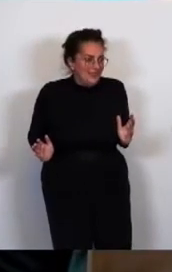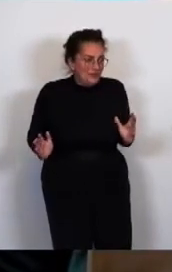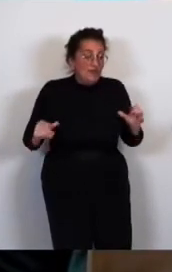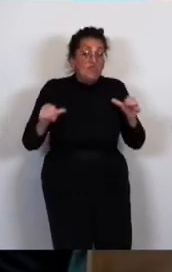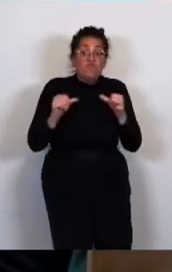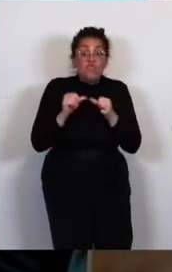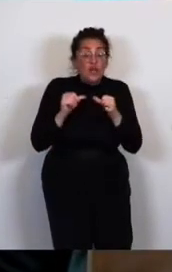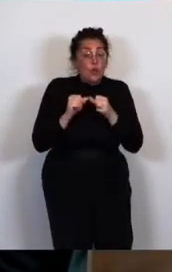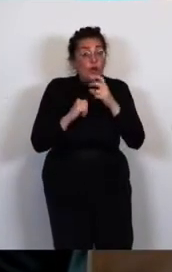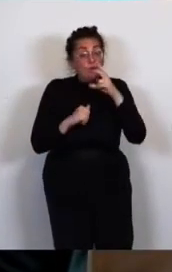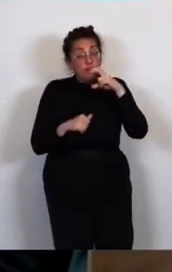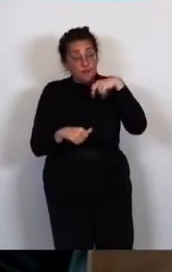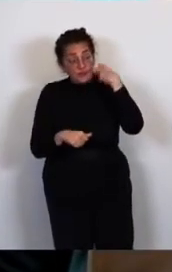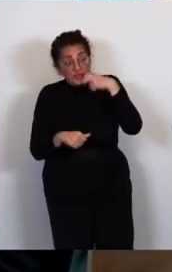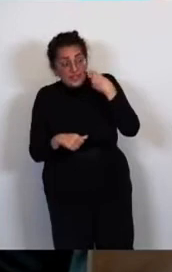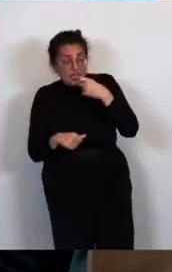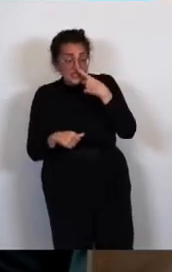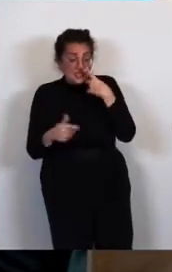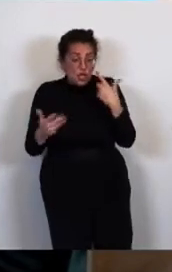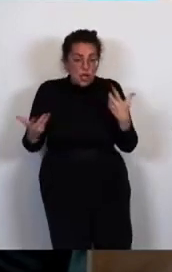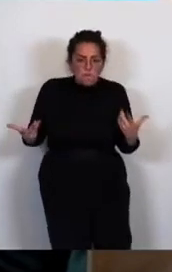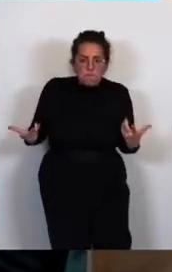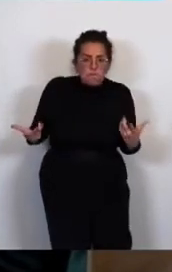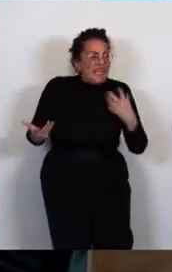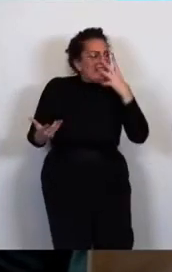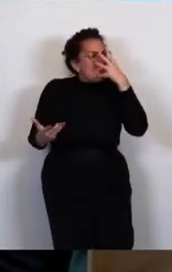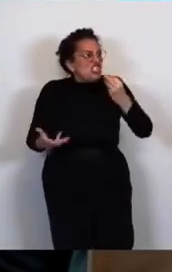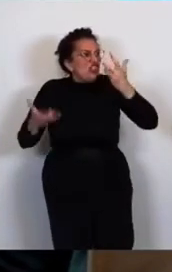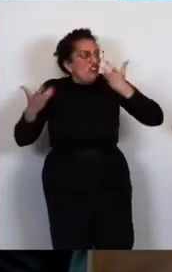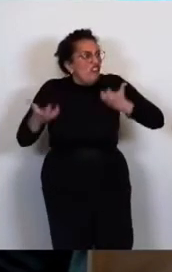modèle ferroviaire essoufflé, le tout TGV.